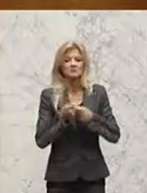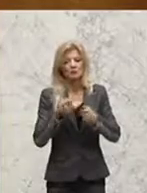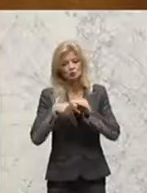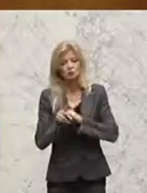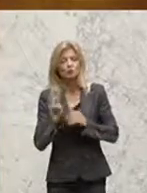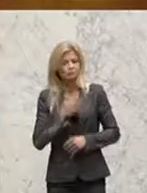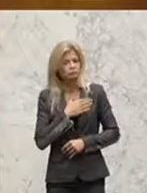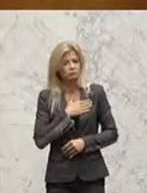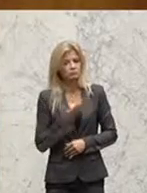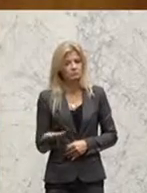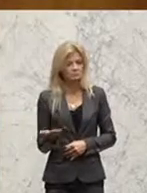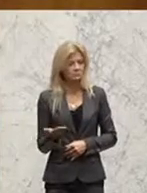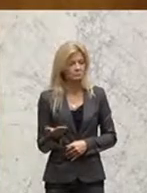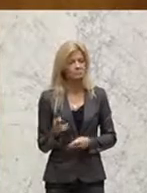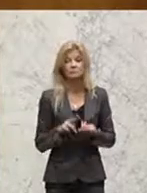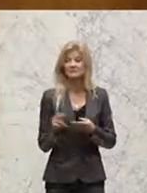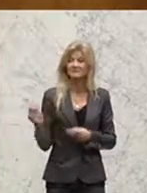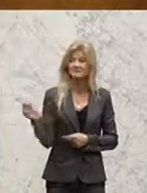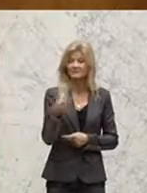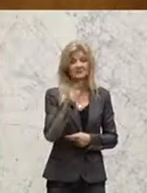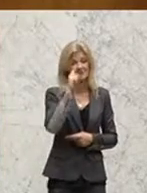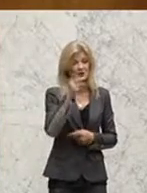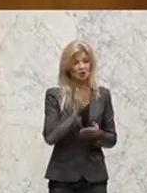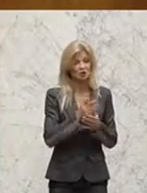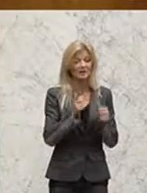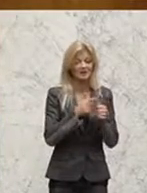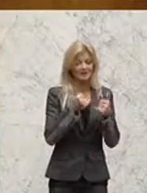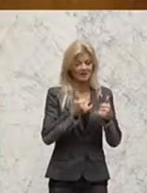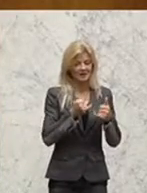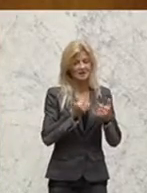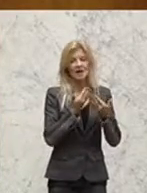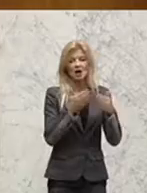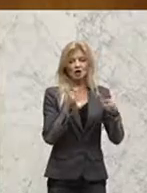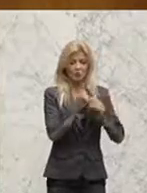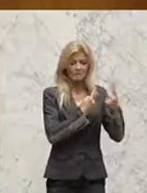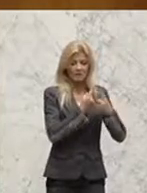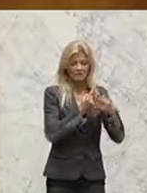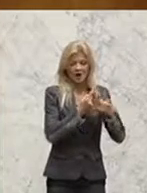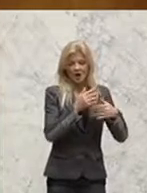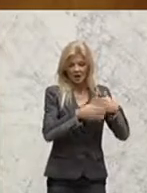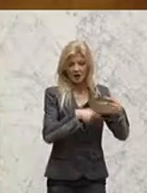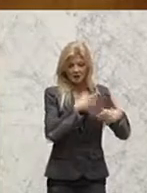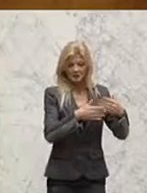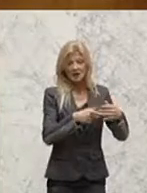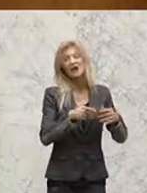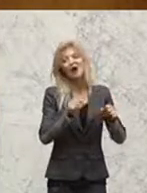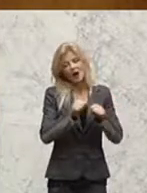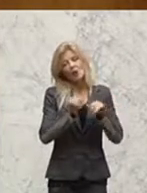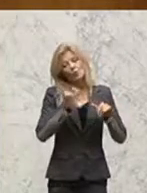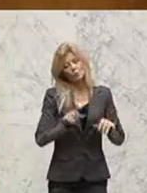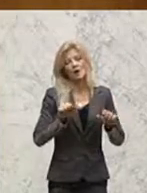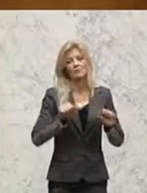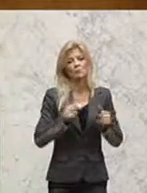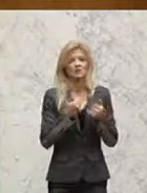Arbeitsmarktzugang. Und wie Sie wissen, gibt es auch jetzt bereits während des Asylverfahrens Möglichkeiten einer Beschäftigung,